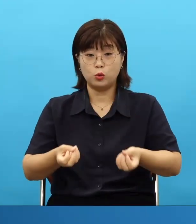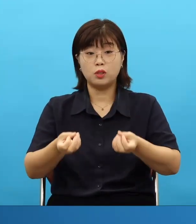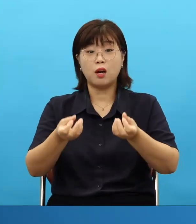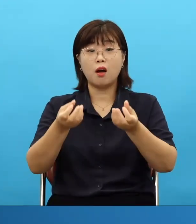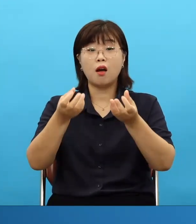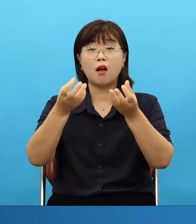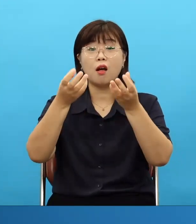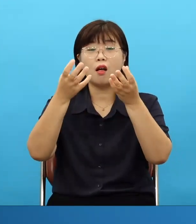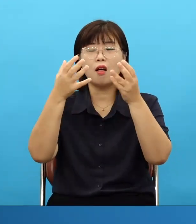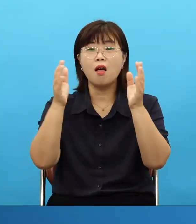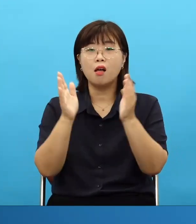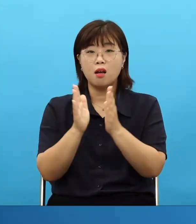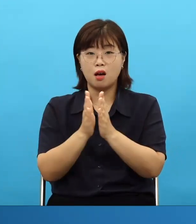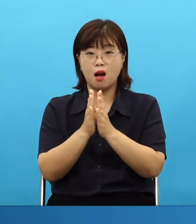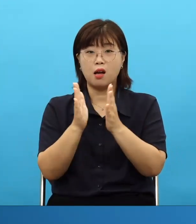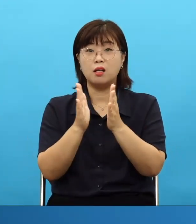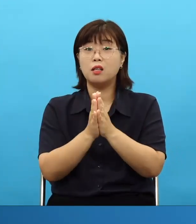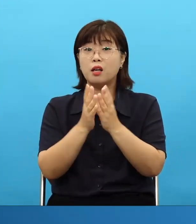할렐루야